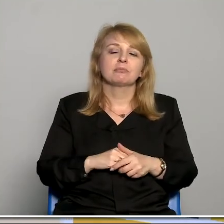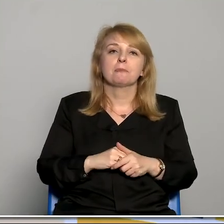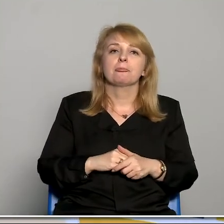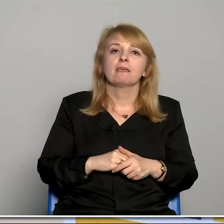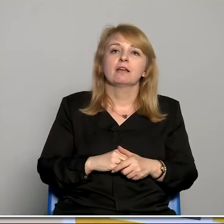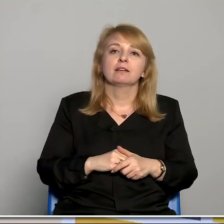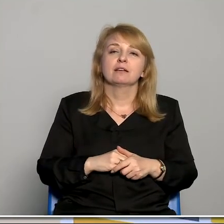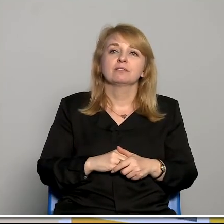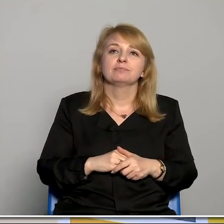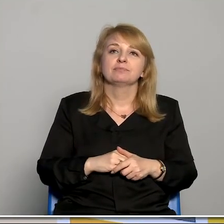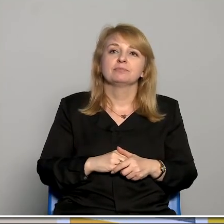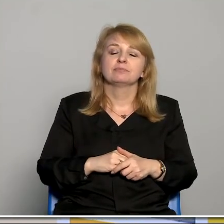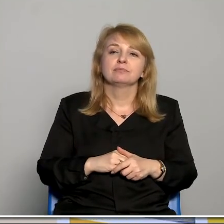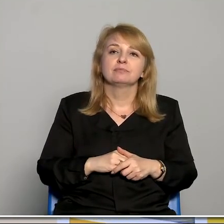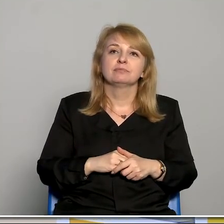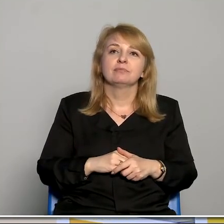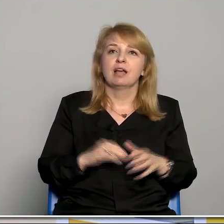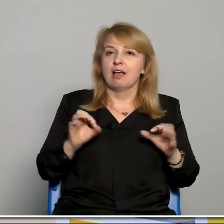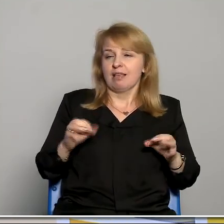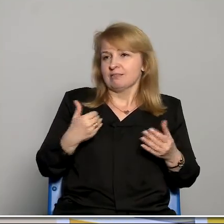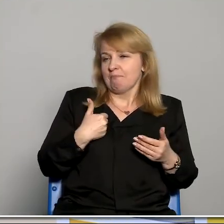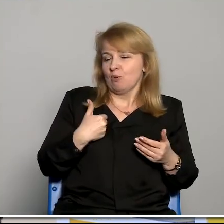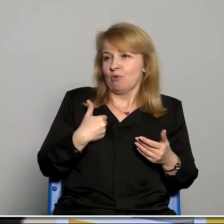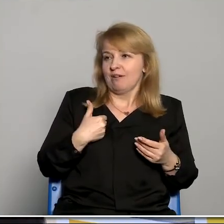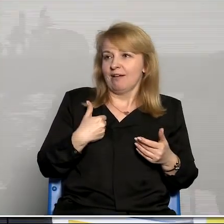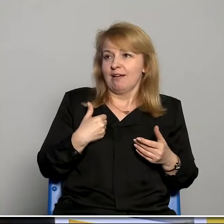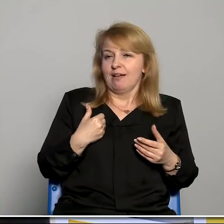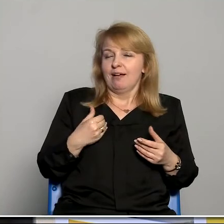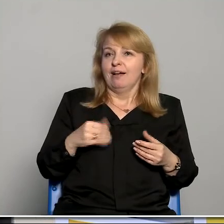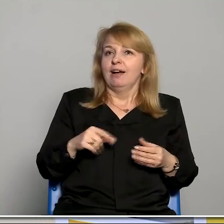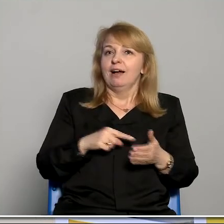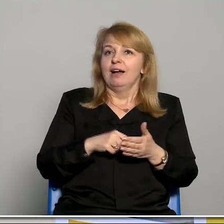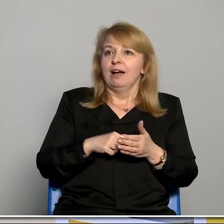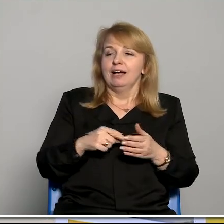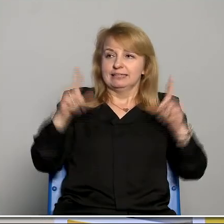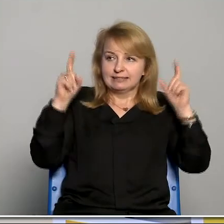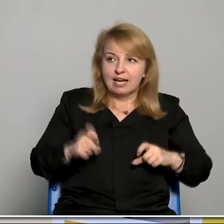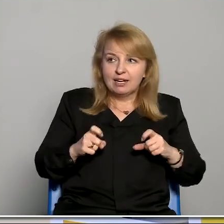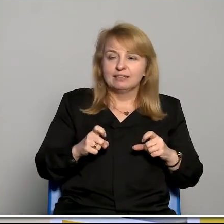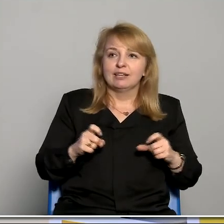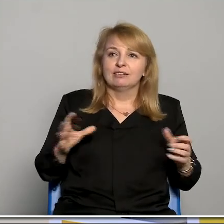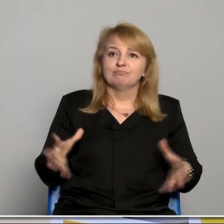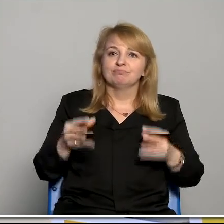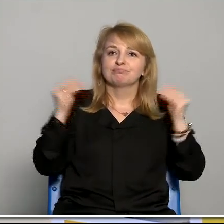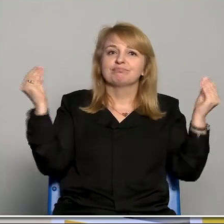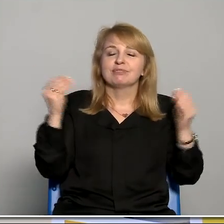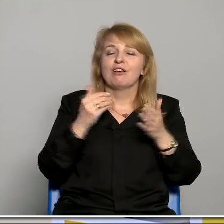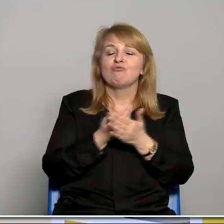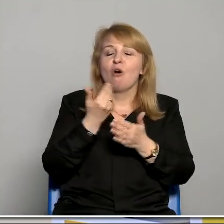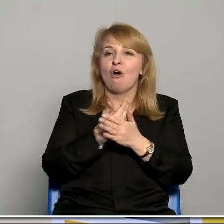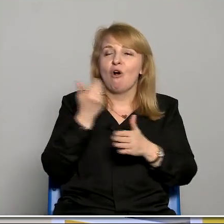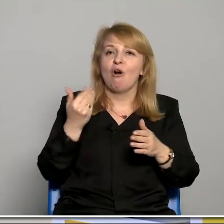stała się rzecz niesamowita. Rozpoczęliśmy nową perspektywę. Myślę, że to